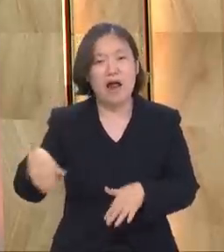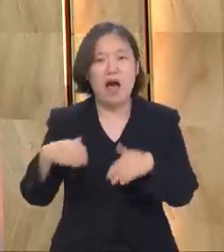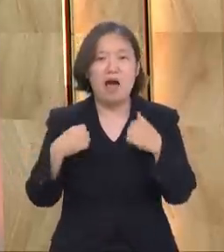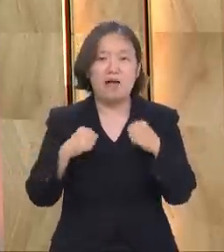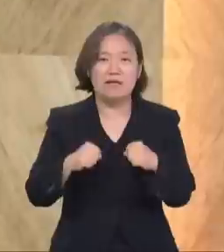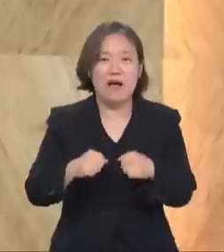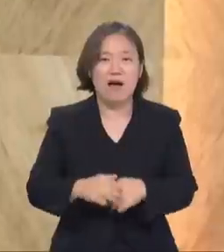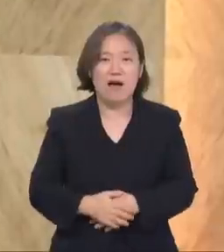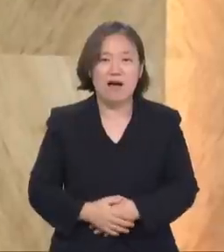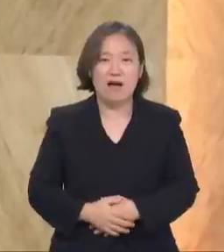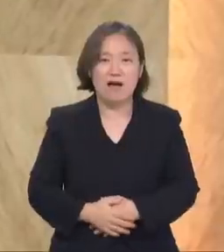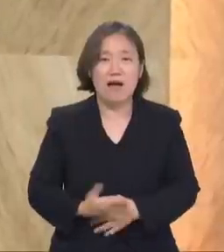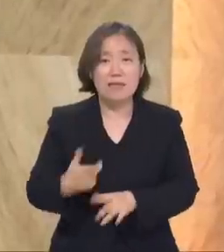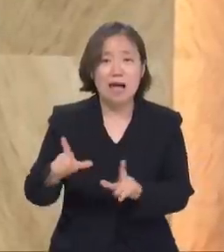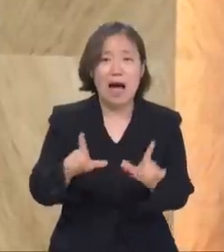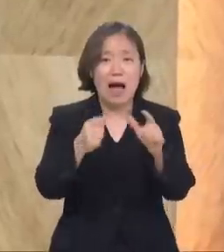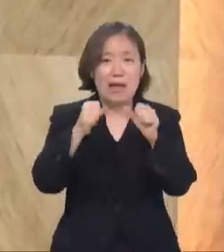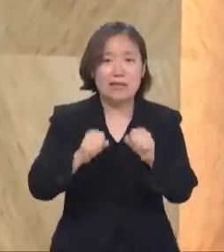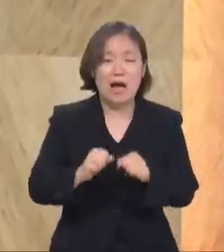아 살았구나